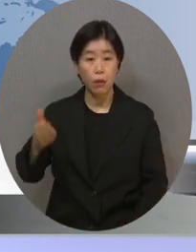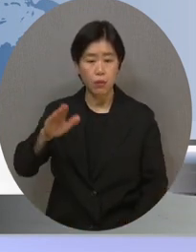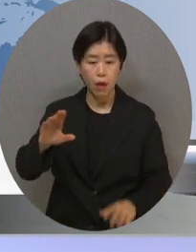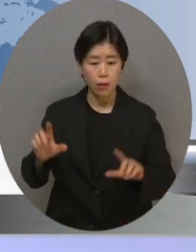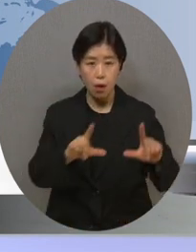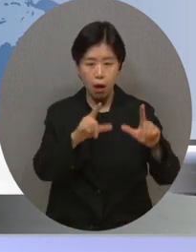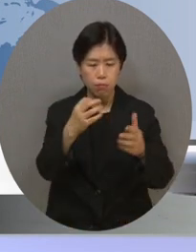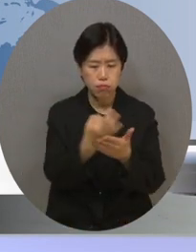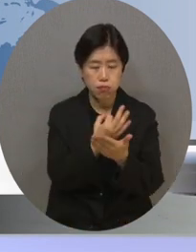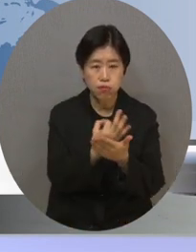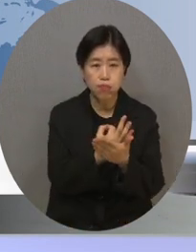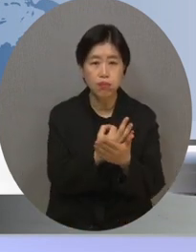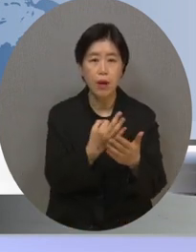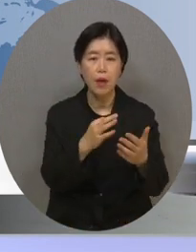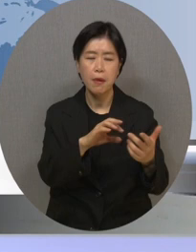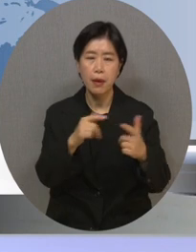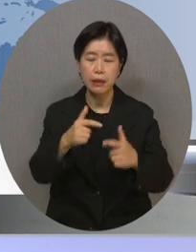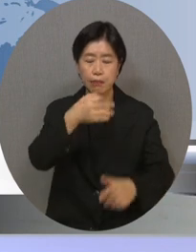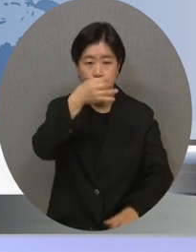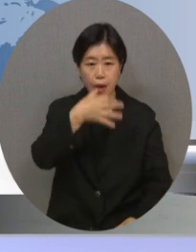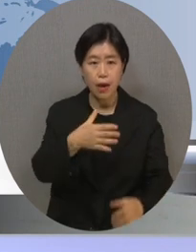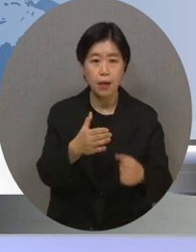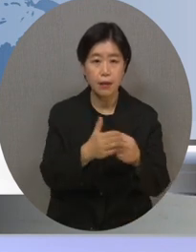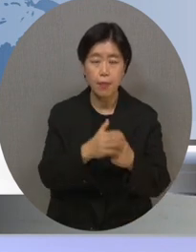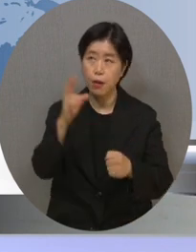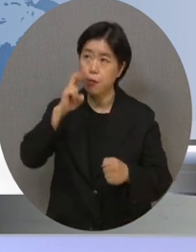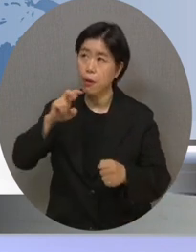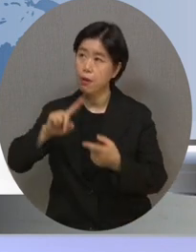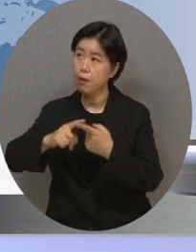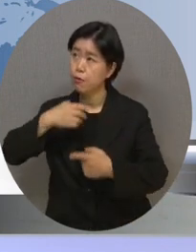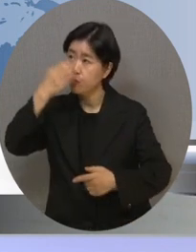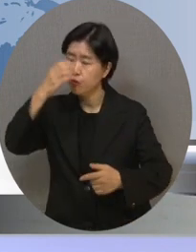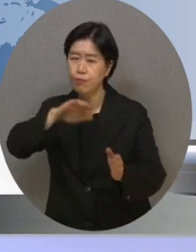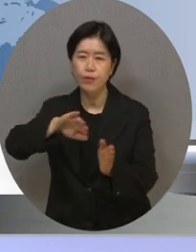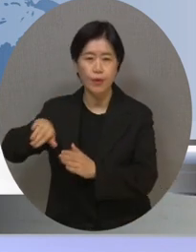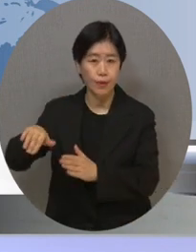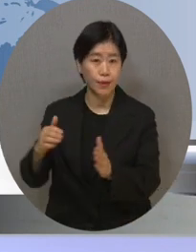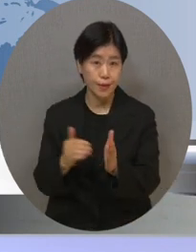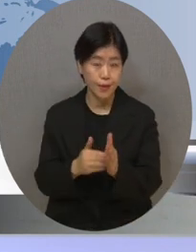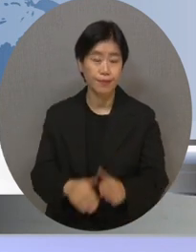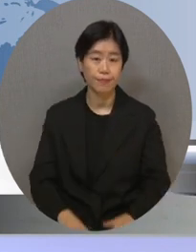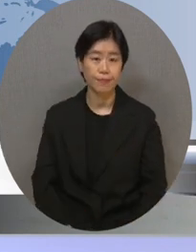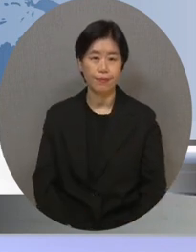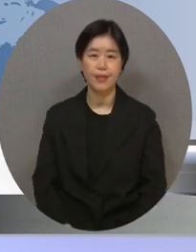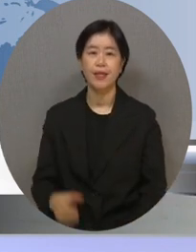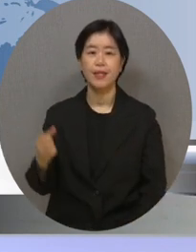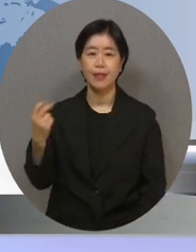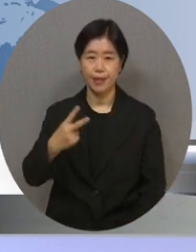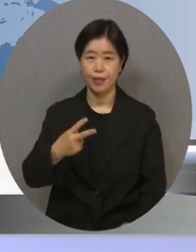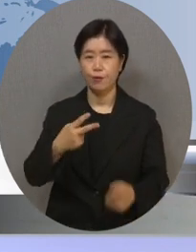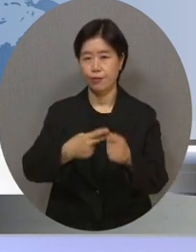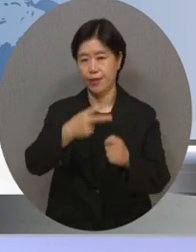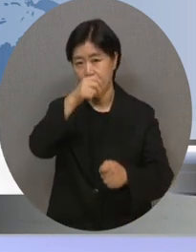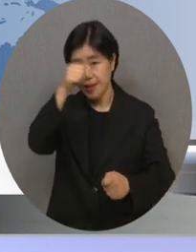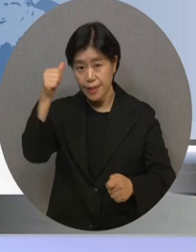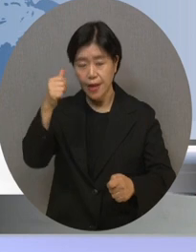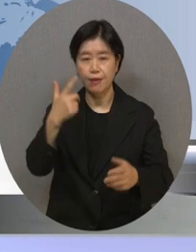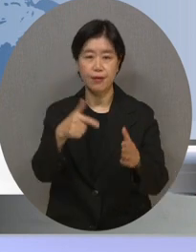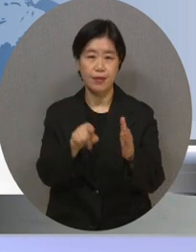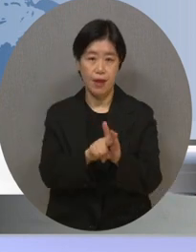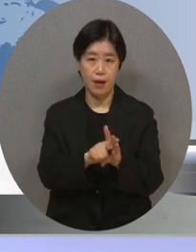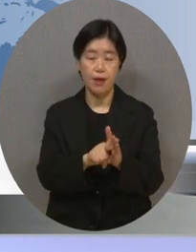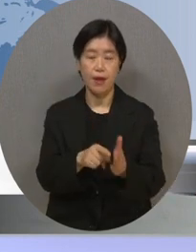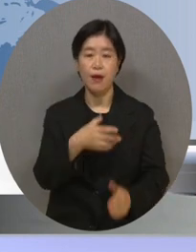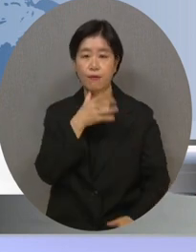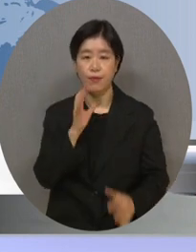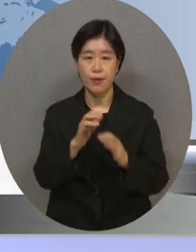놓인 현실에 그 꿈을 고이 접을 수밖에 없었는데요. 제2의 인생을 펼칠 어르신들을 위해 전국 시니어